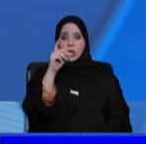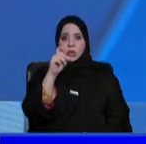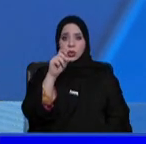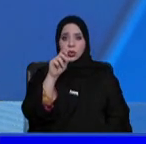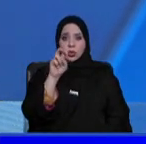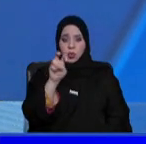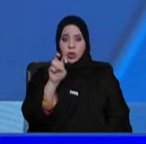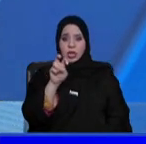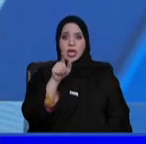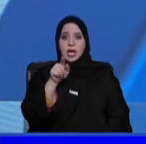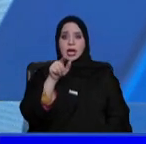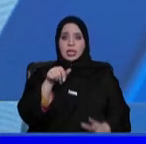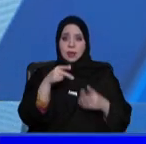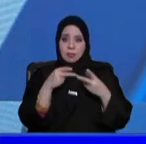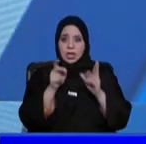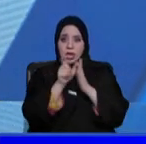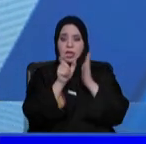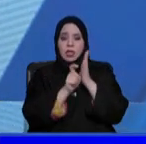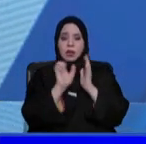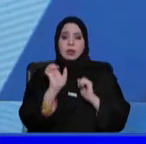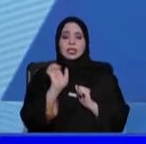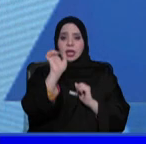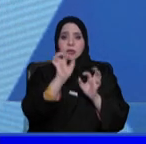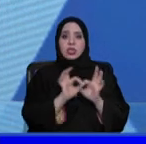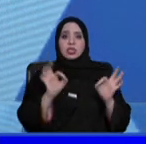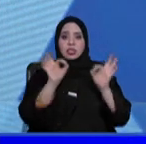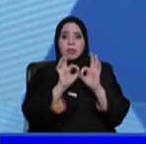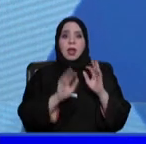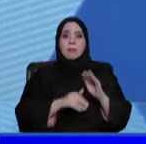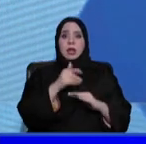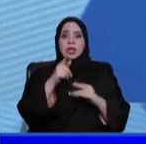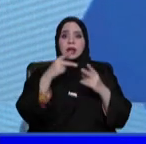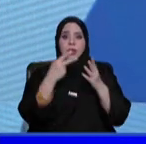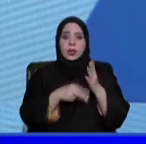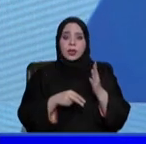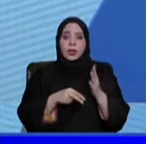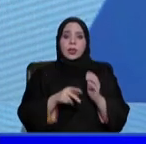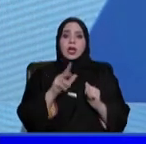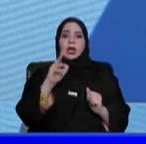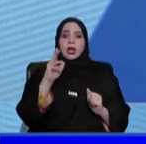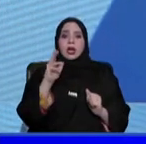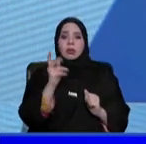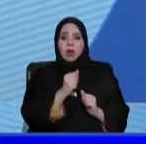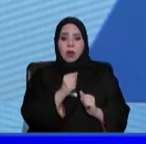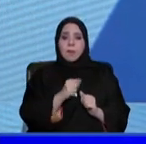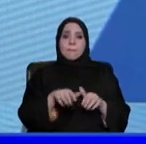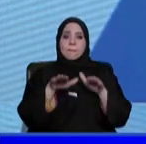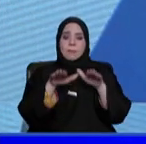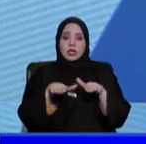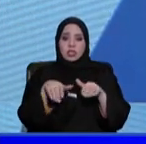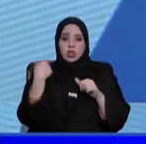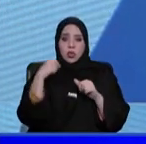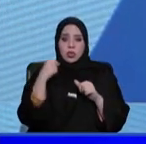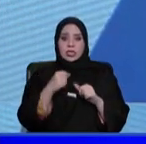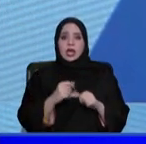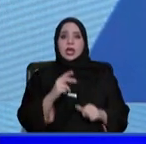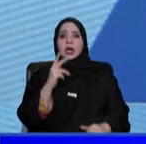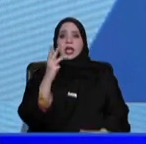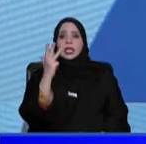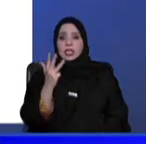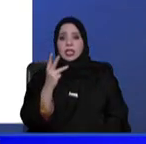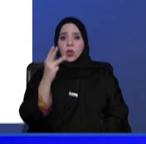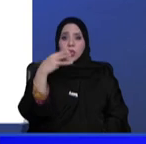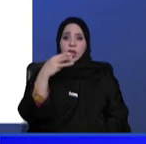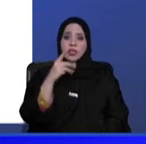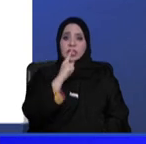عبر إتاحة الاشتراك في نظام التأمين الاجتماعي. ويأتي ذلك بموجب أحكام قرار مجلس الوزراء رقم 39